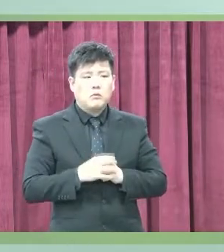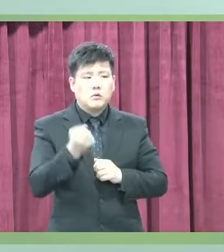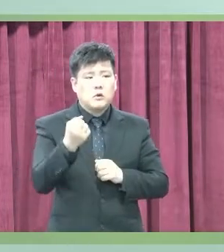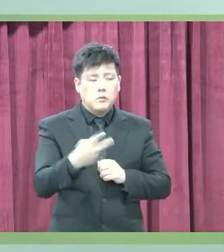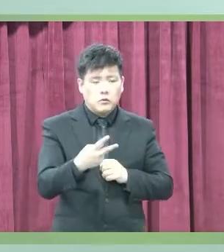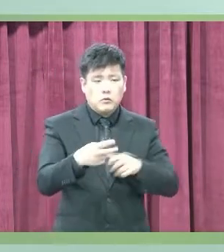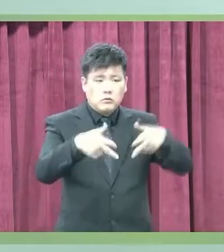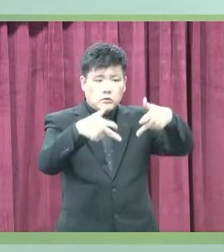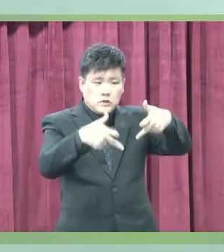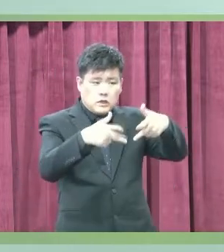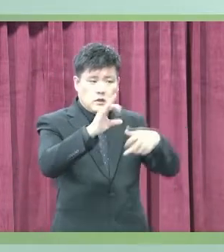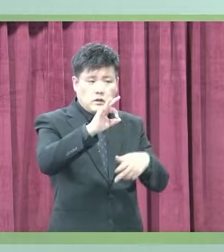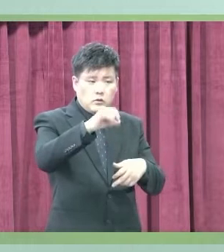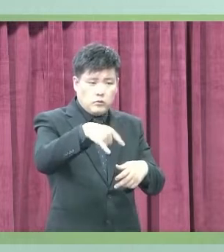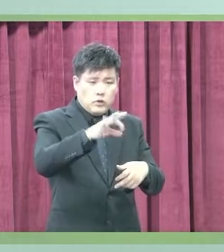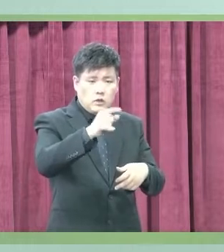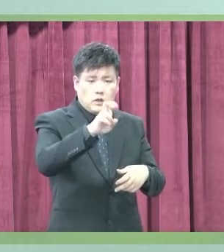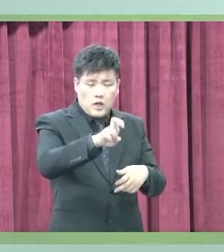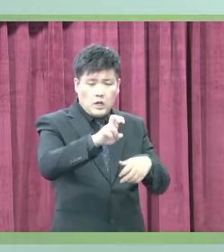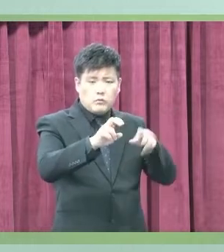더 높게 나타나고 있습니다.